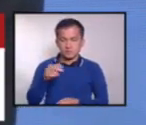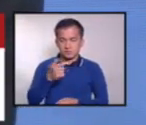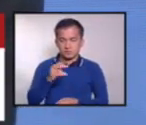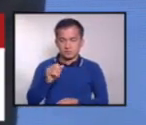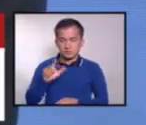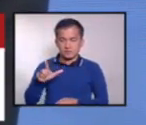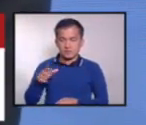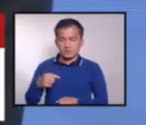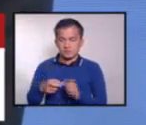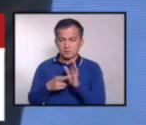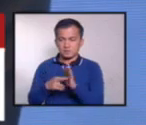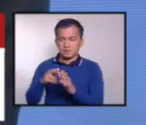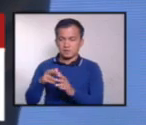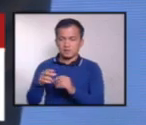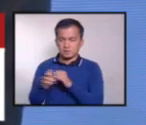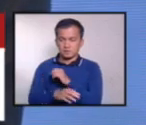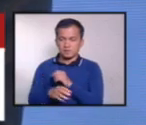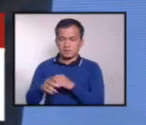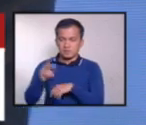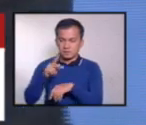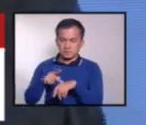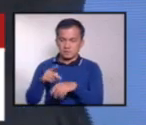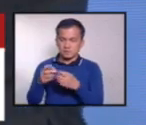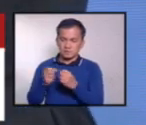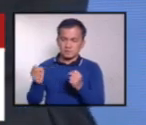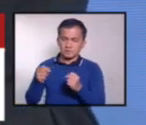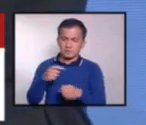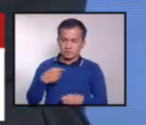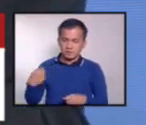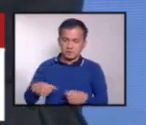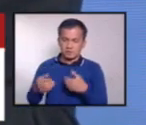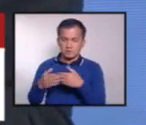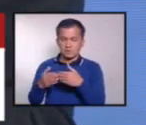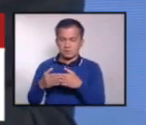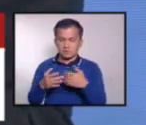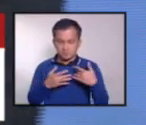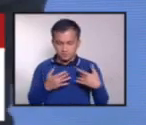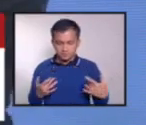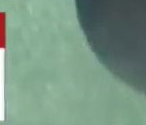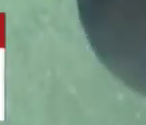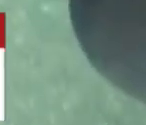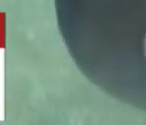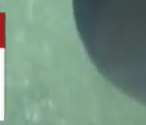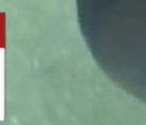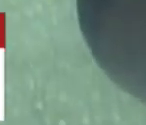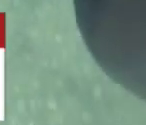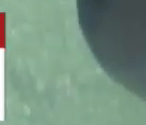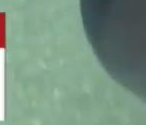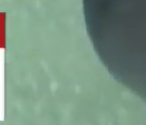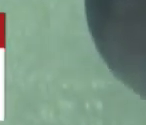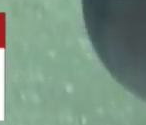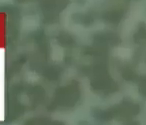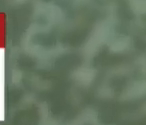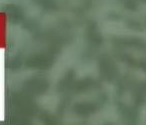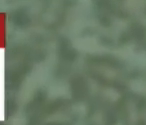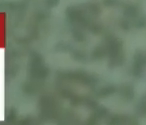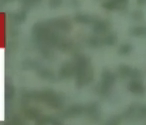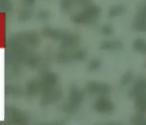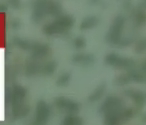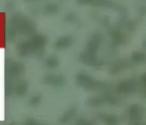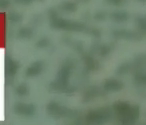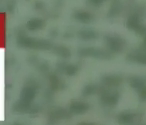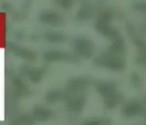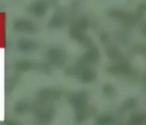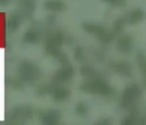the country in Philippines versus China. Malapit sa puso ko yung West Philippine Sea at yung estado ng ating